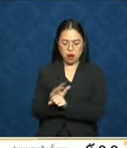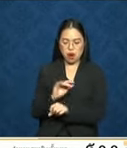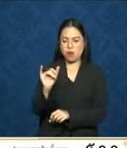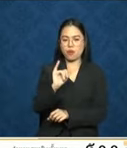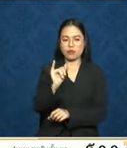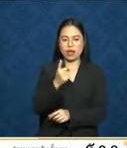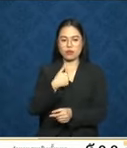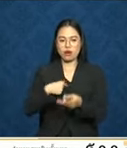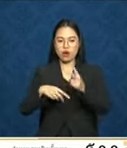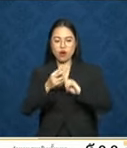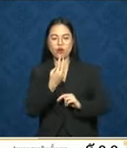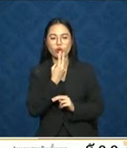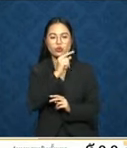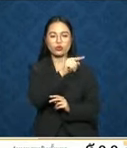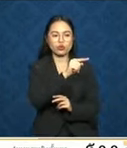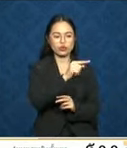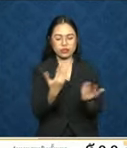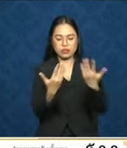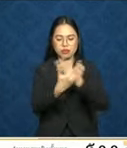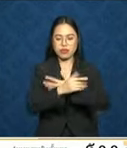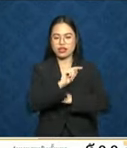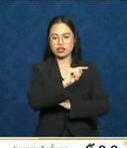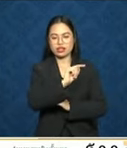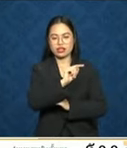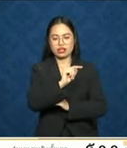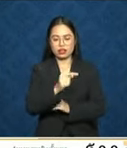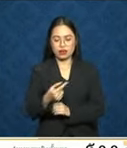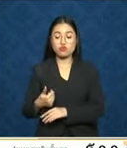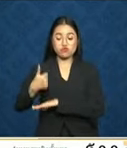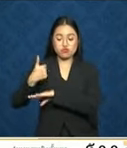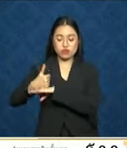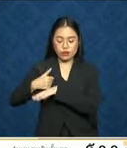อำเภอพยาเมรายนะครับท่านกำนันและผู้ใหญ่บ้านก็ได้มี